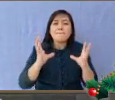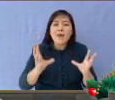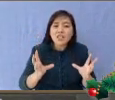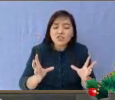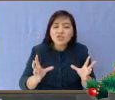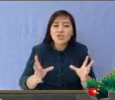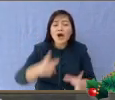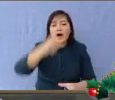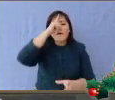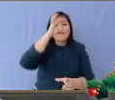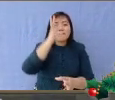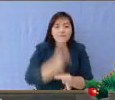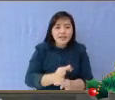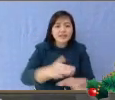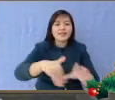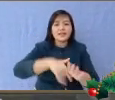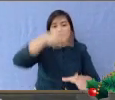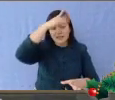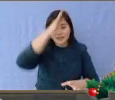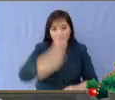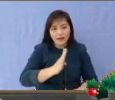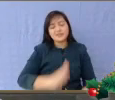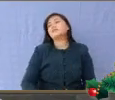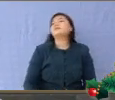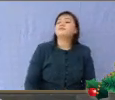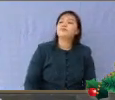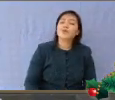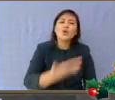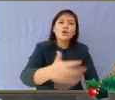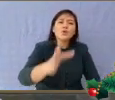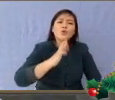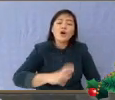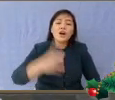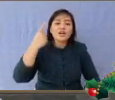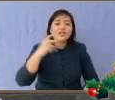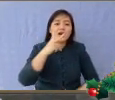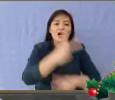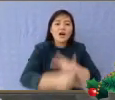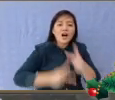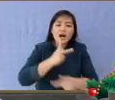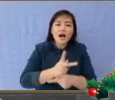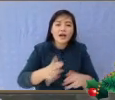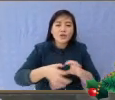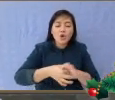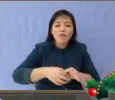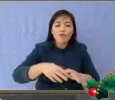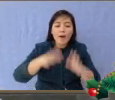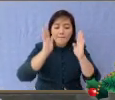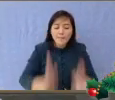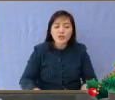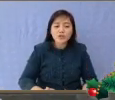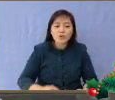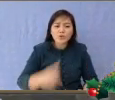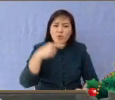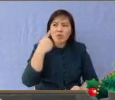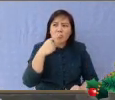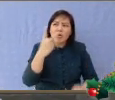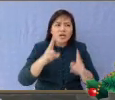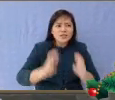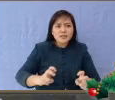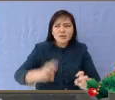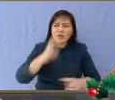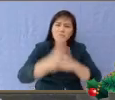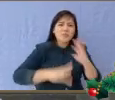Amen. Ikaw yung klase ng tao na nagkakagulo na sa labas, pero meron ka pa rin peace of mind.